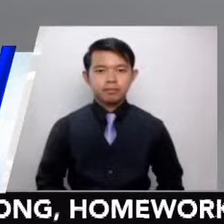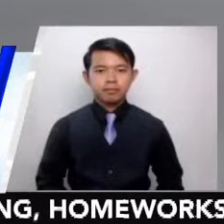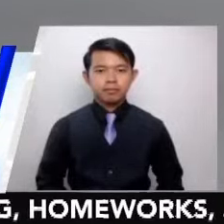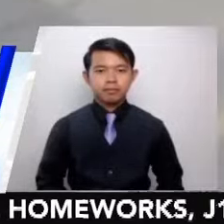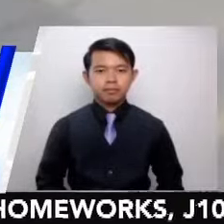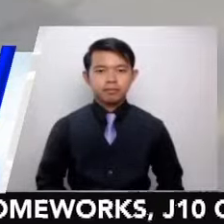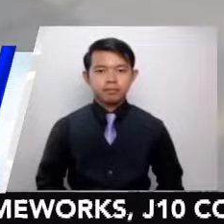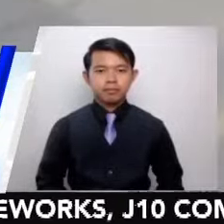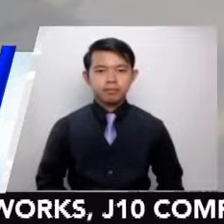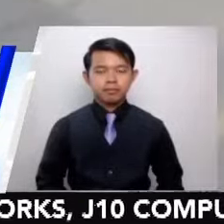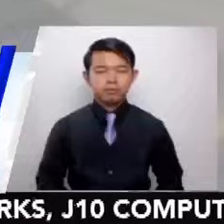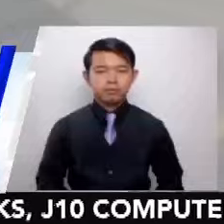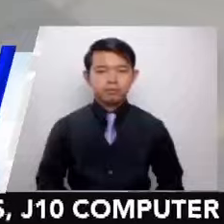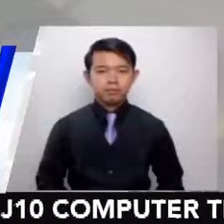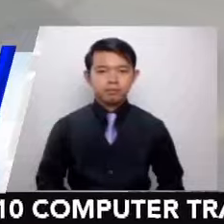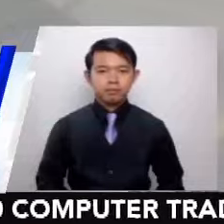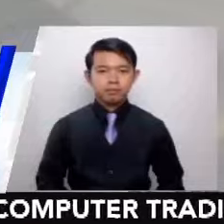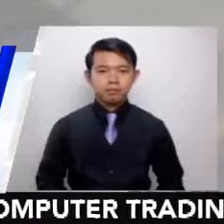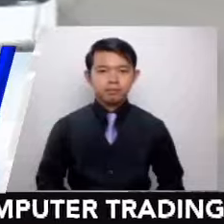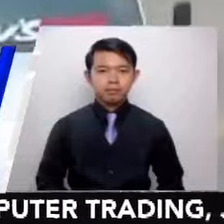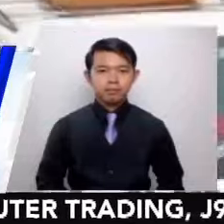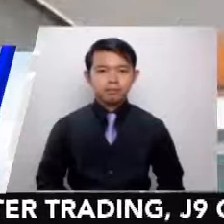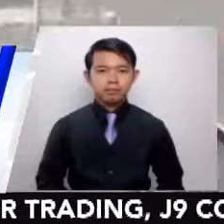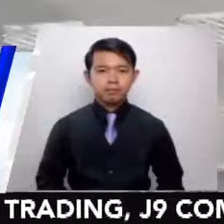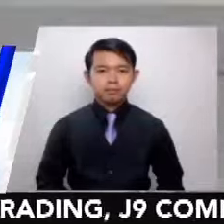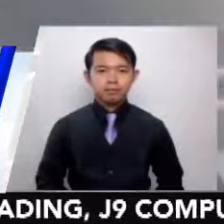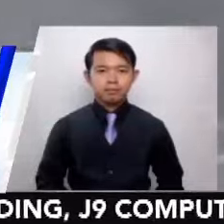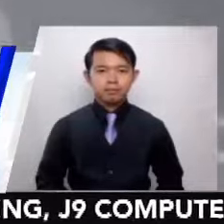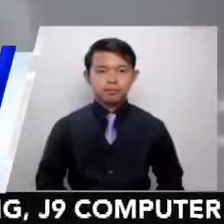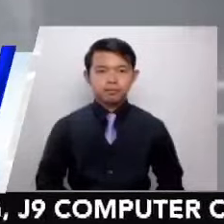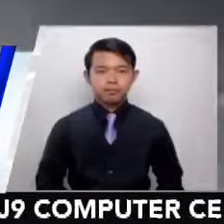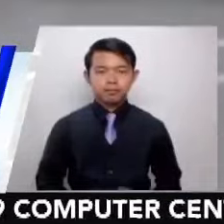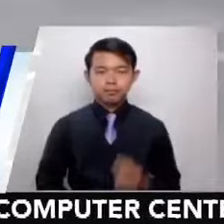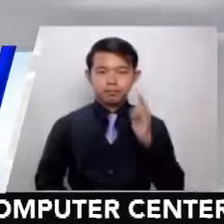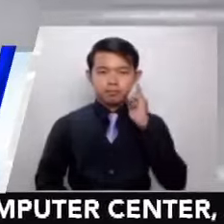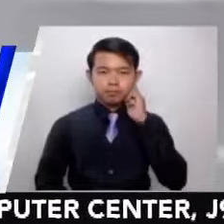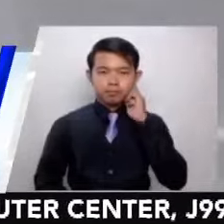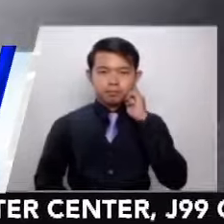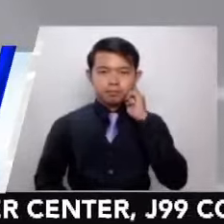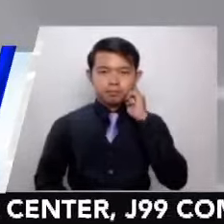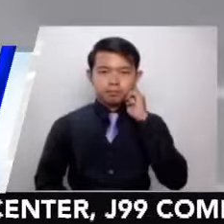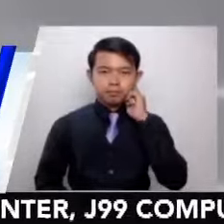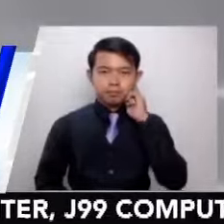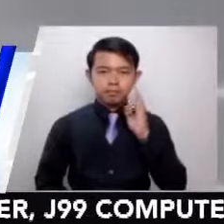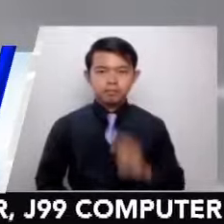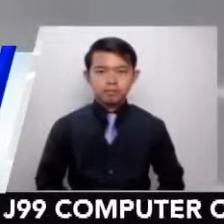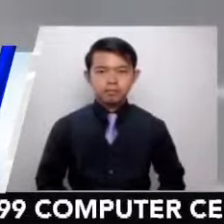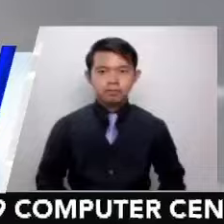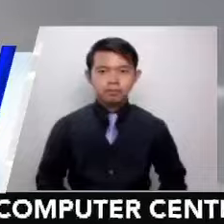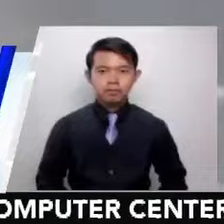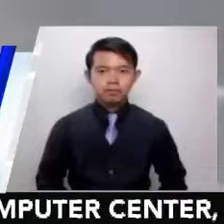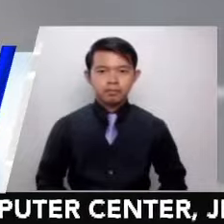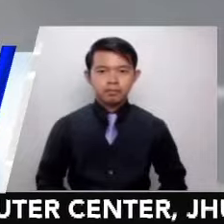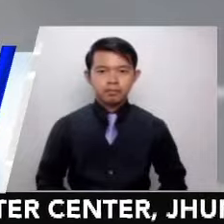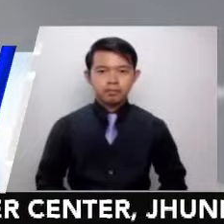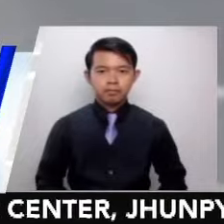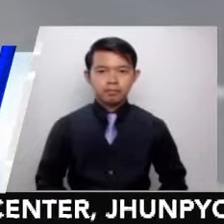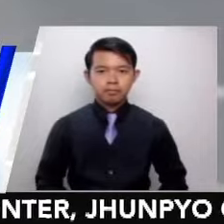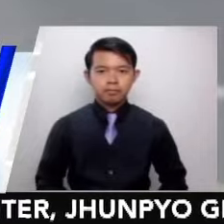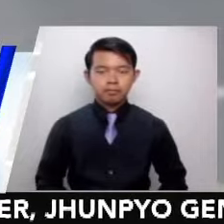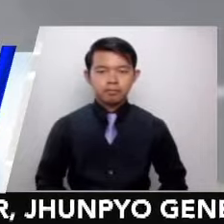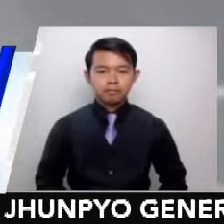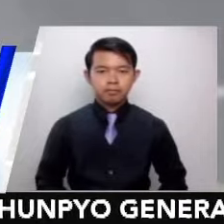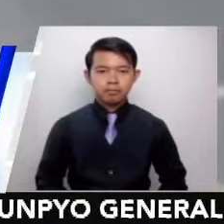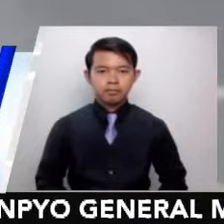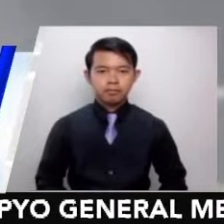biglang lumiko. Bumangga ito sa sidewalk at tumagilid. Ayon sa investigasyon, sakay ng multicab ang mag-asawa at anak na dadalhin sana nila